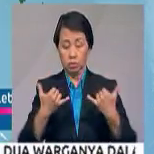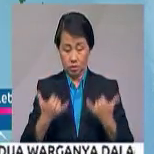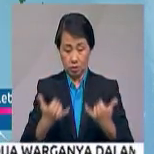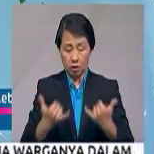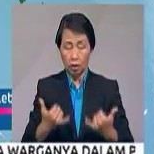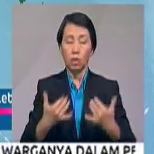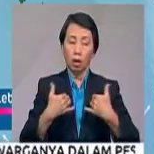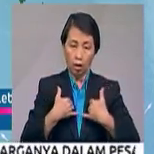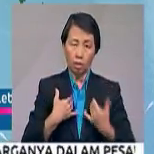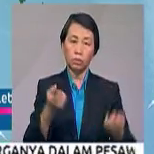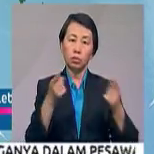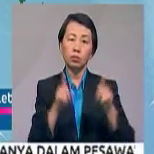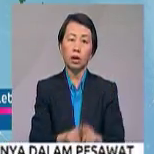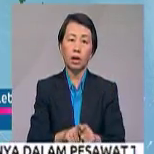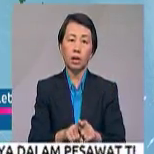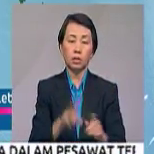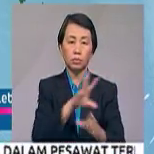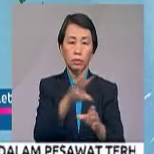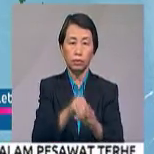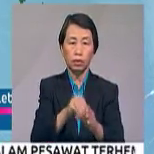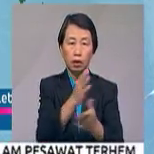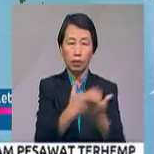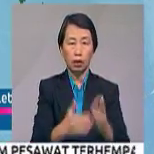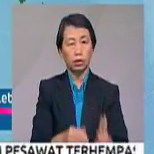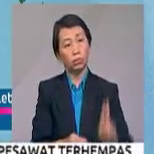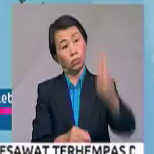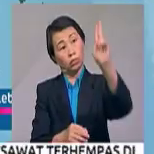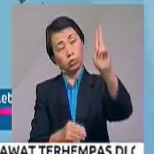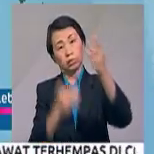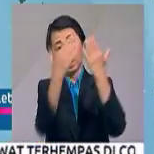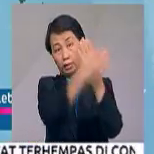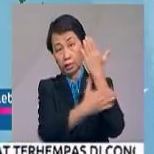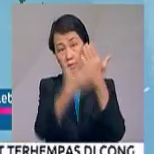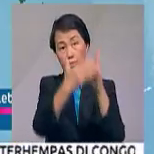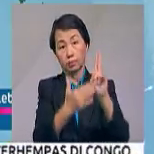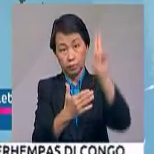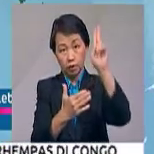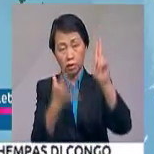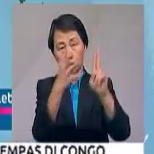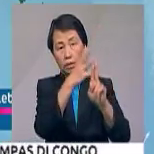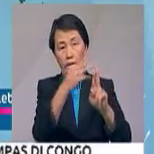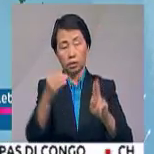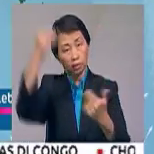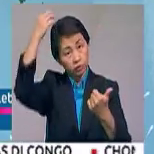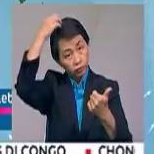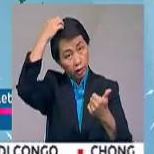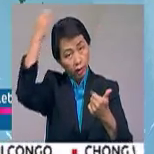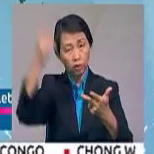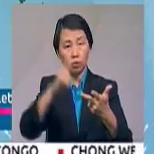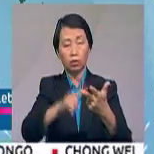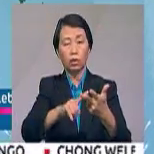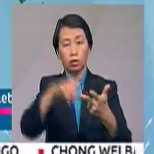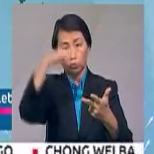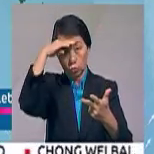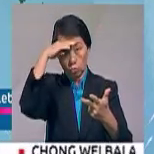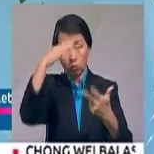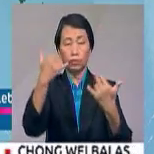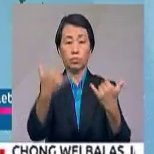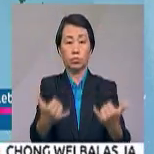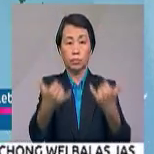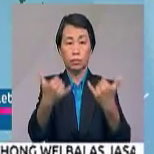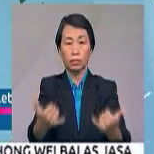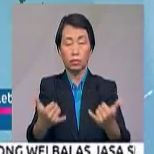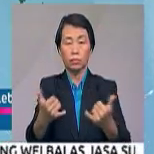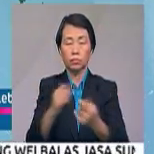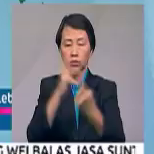di satu dua tempat melibatkan bahagian utara semenanjung Malaysia, termasuklah di Selangor dan juga Johor ketika ini, yang